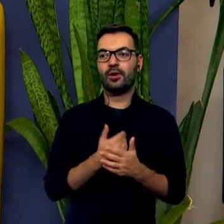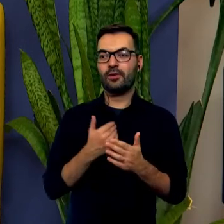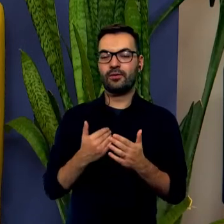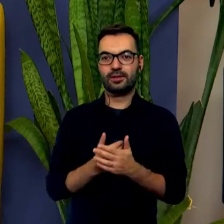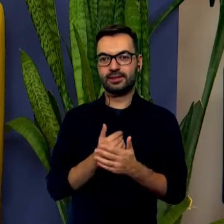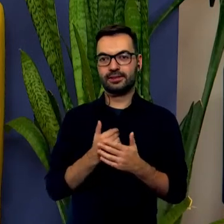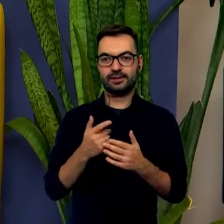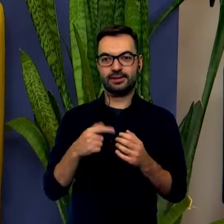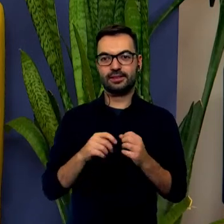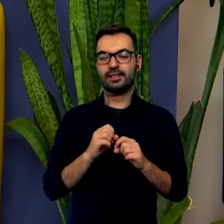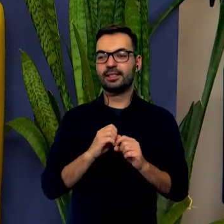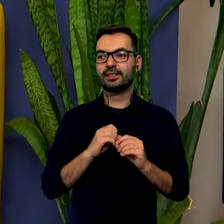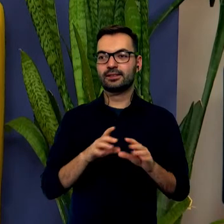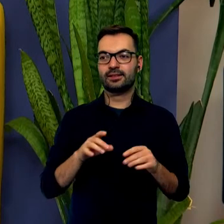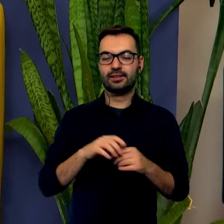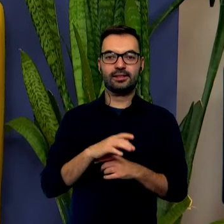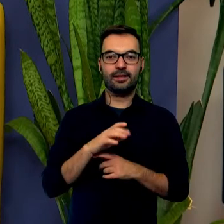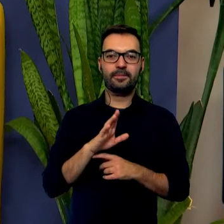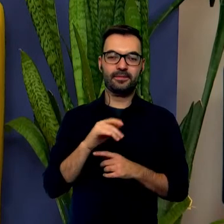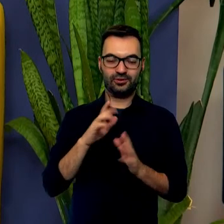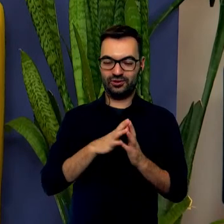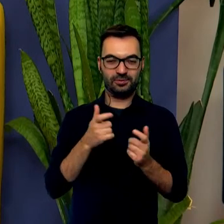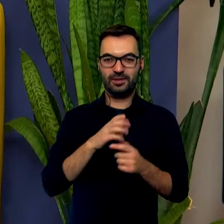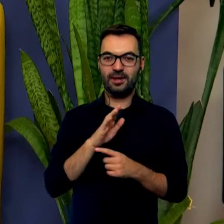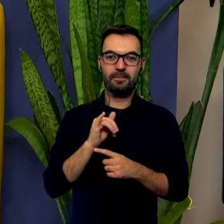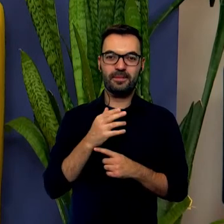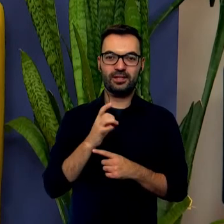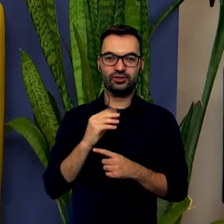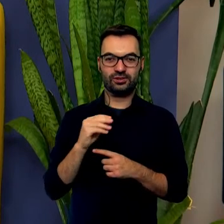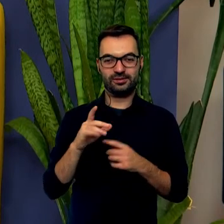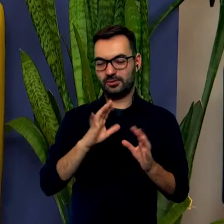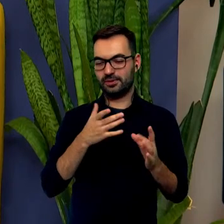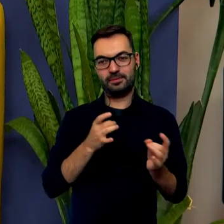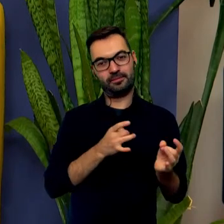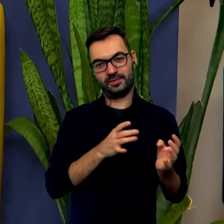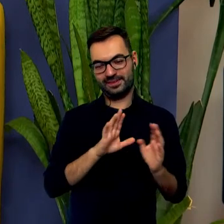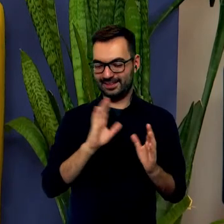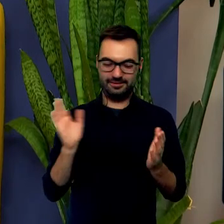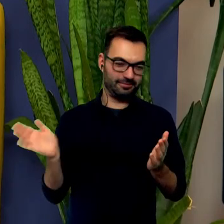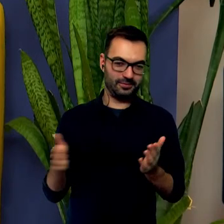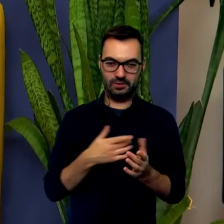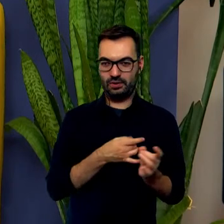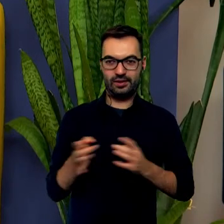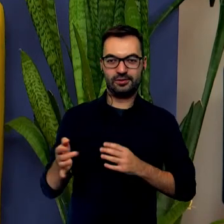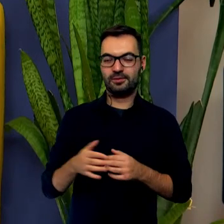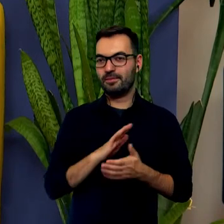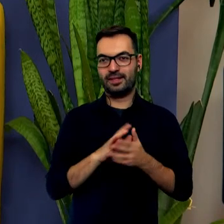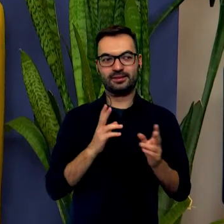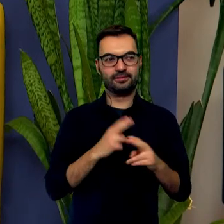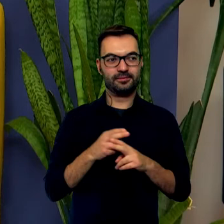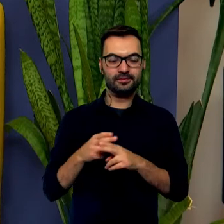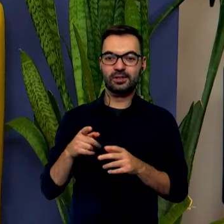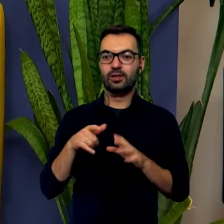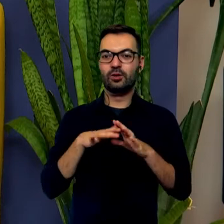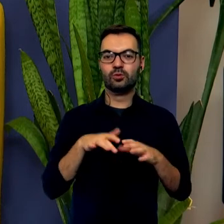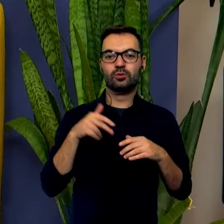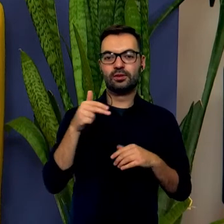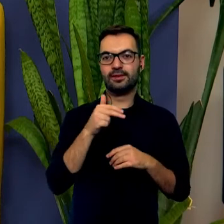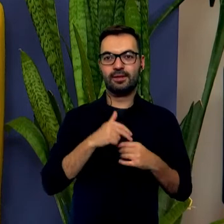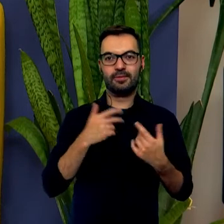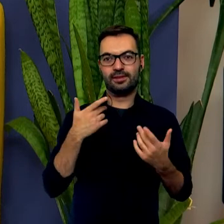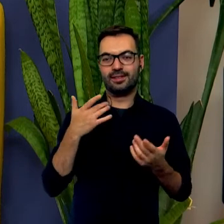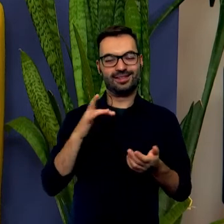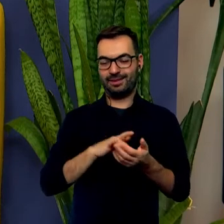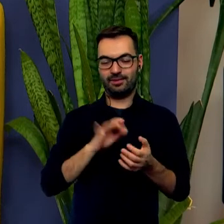współczesnej streamingowej ery zbingeowałam tę książkę po prostu. I mnóstwo tutaj jest takich płaszczyzn, których